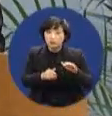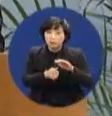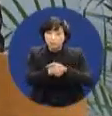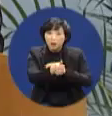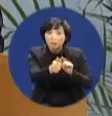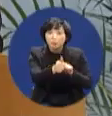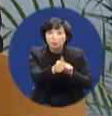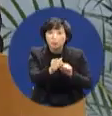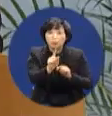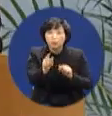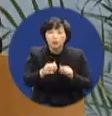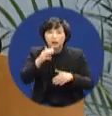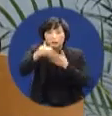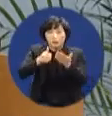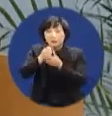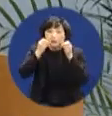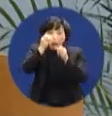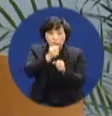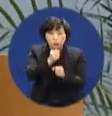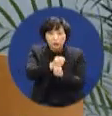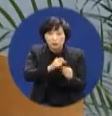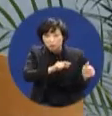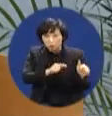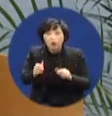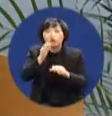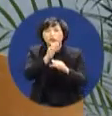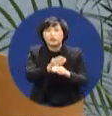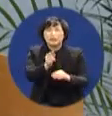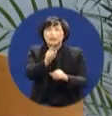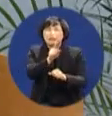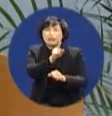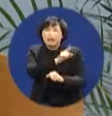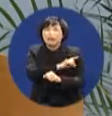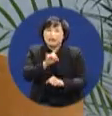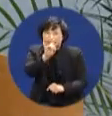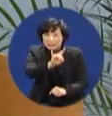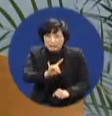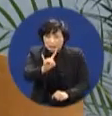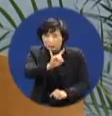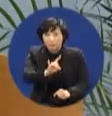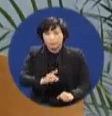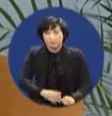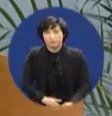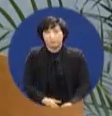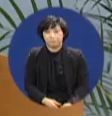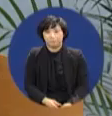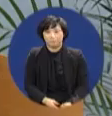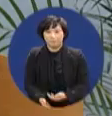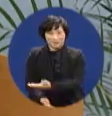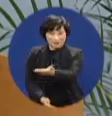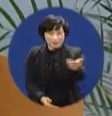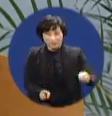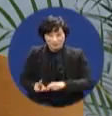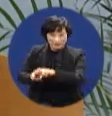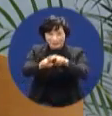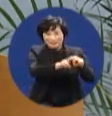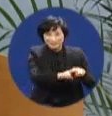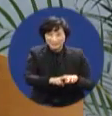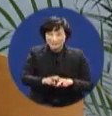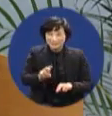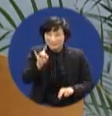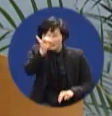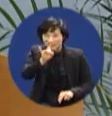뱀은 하나님이 창조한 것 중에서 가장 간교하다. 여기 간교하고